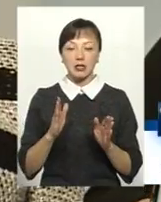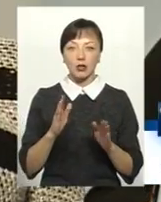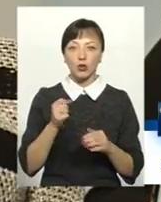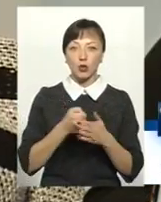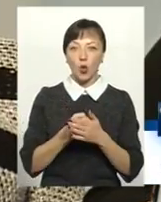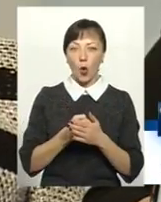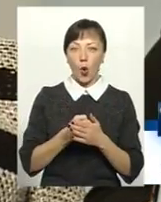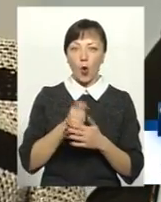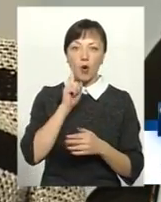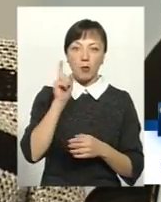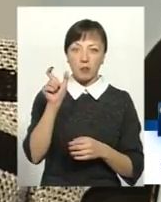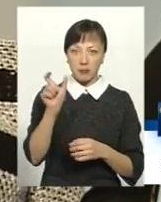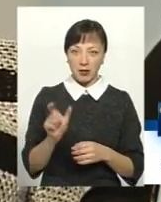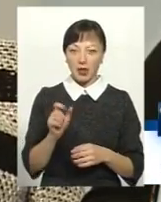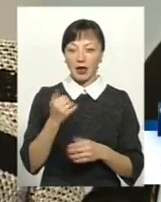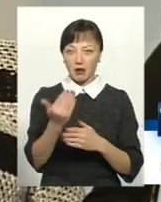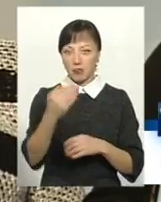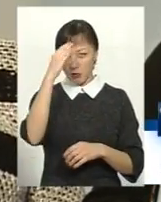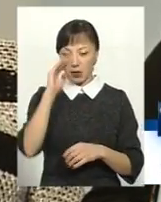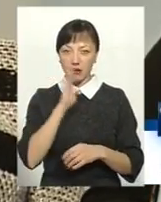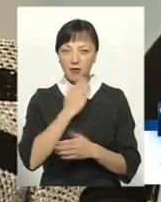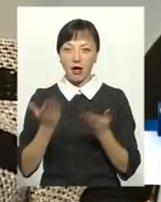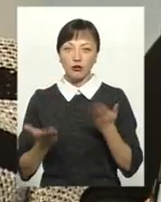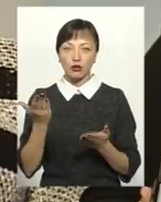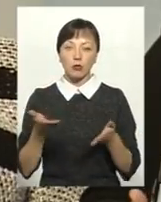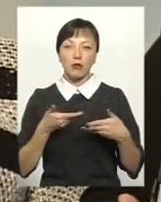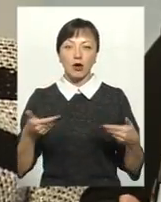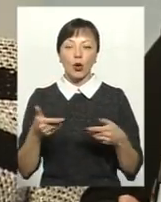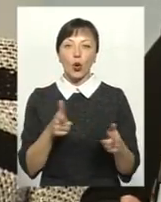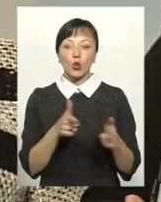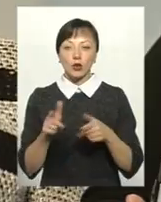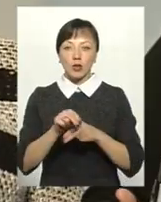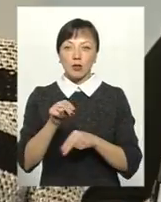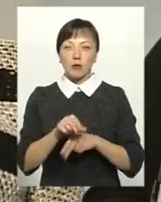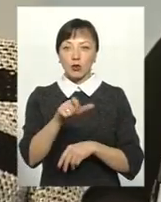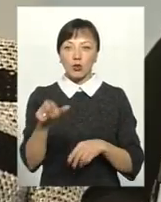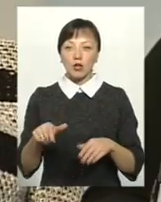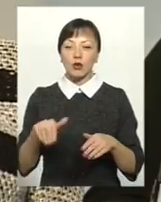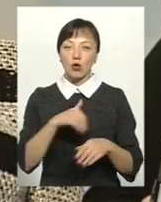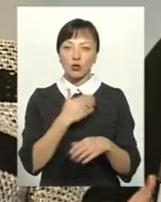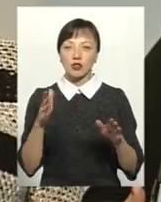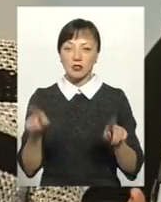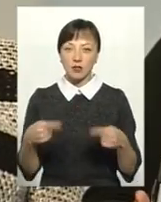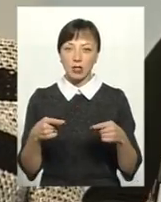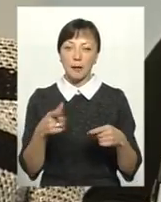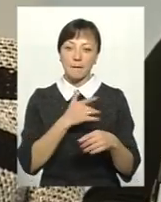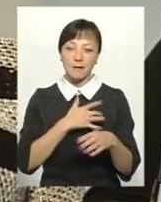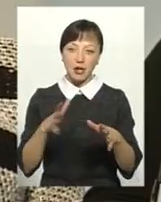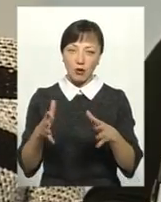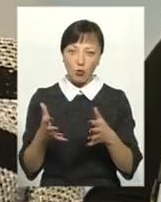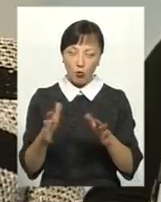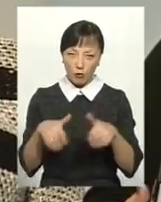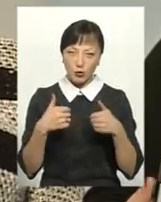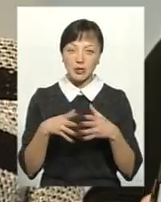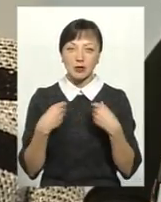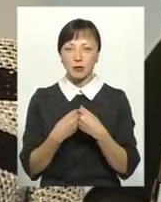сказала Лариса Ульянівна, і до батьків. Наприклад, якщо ми готуємо тих людей, які хочуть створити прийомну сім'ю, чи дитячий будинок